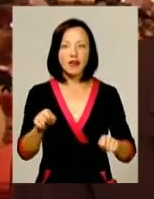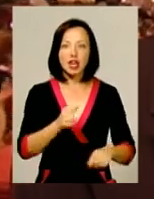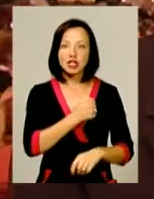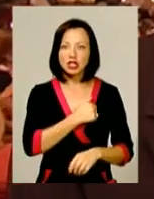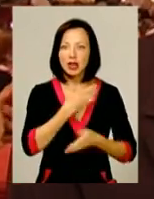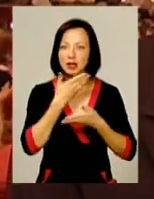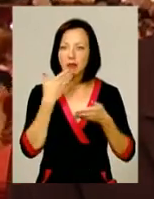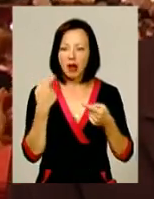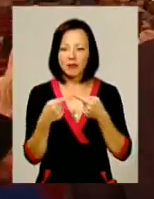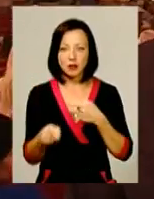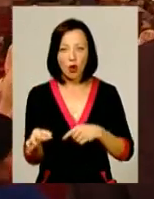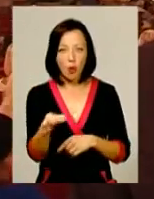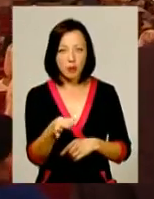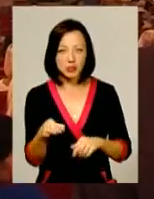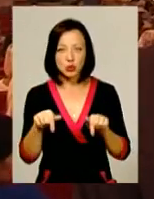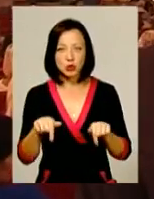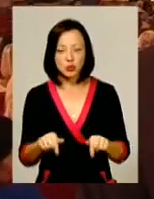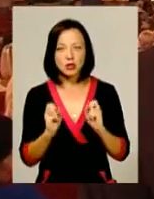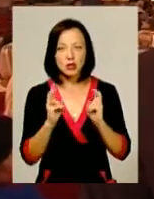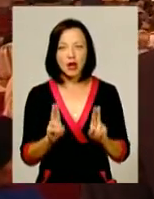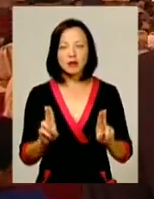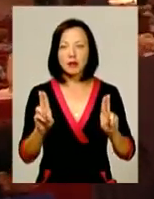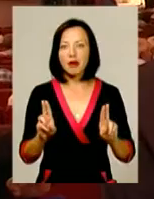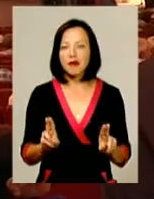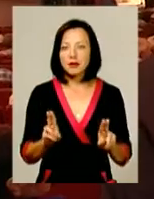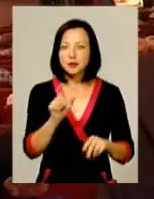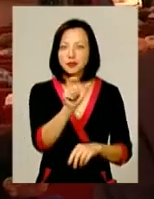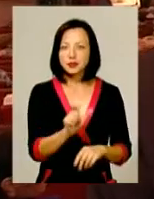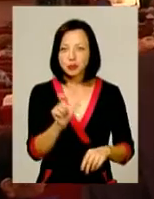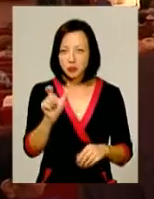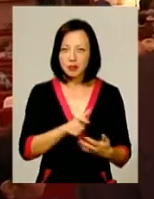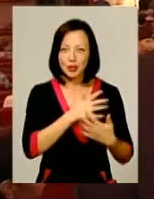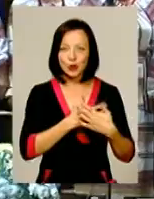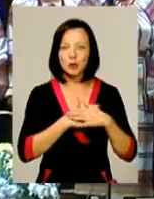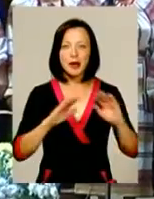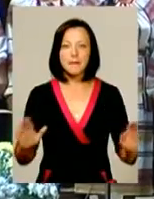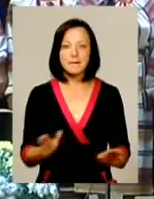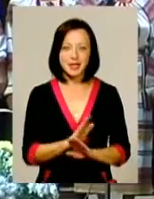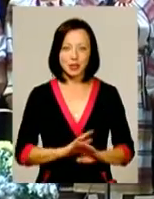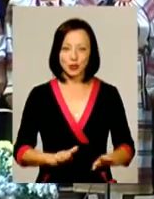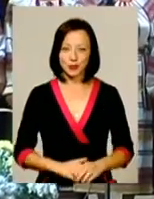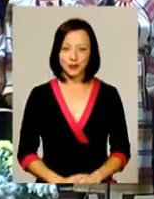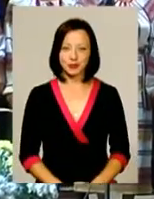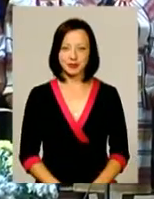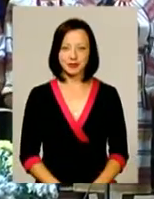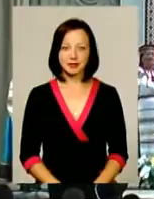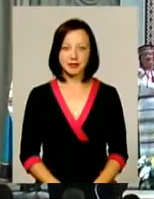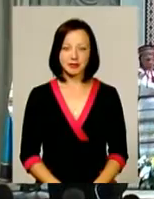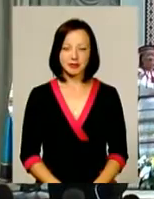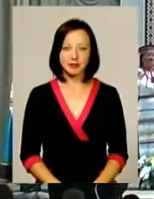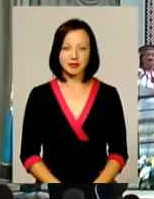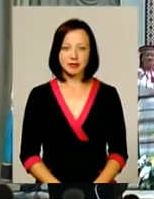жаль, немає в інших областях. Тут, як правило, люди, які люблять пісню. Надія Куриляк, Максим Захарченко